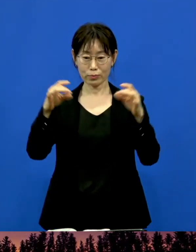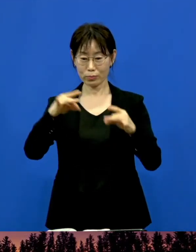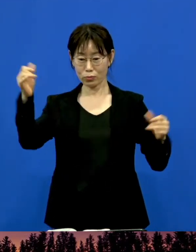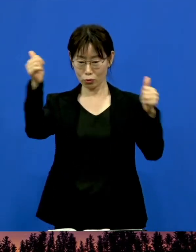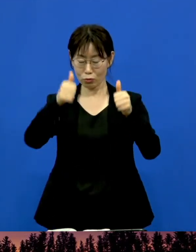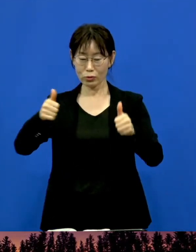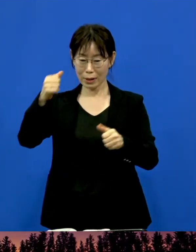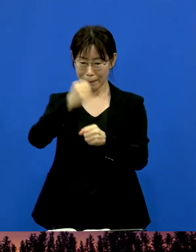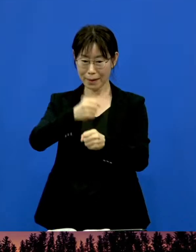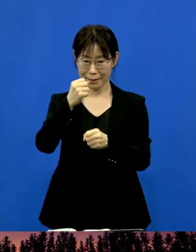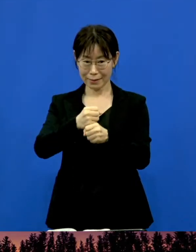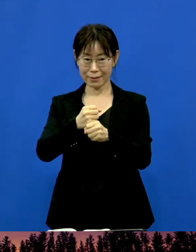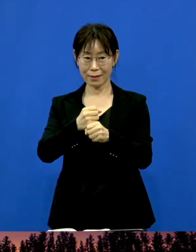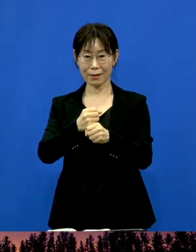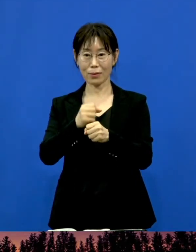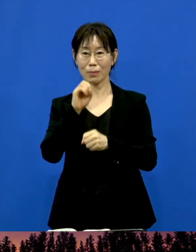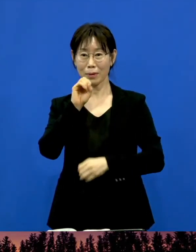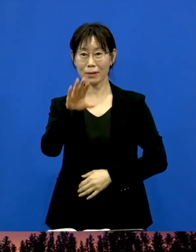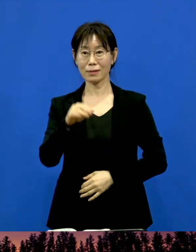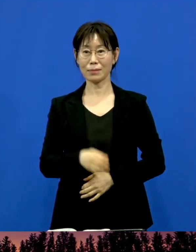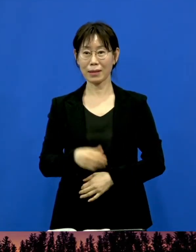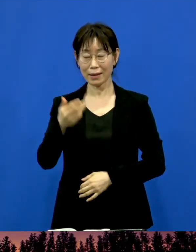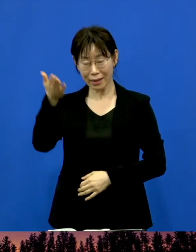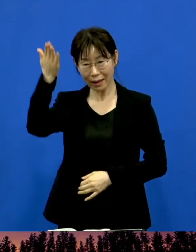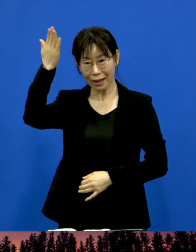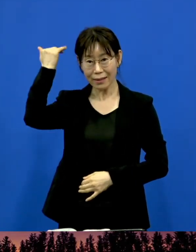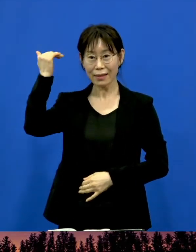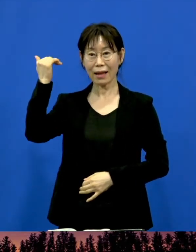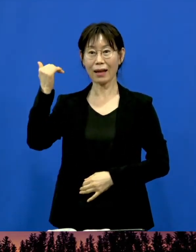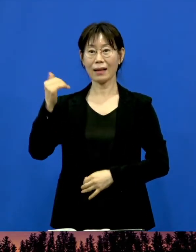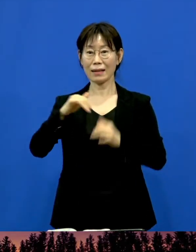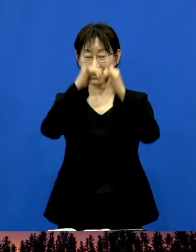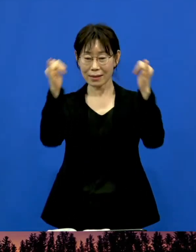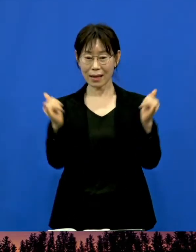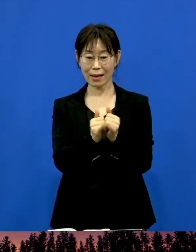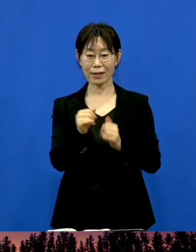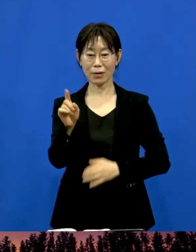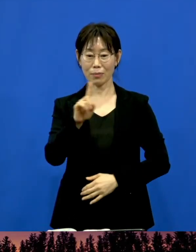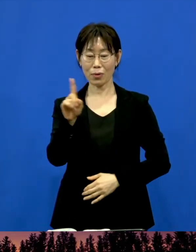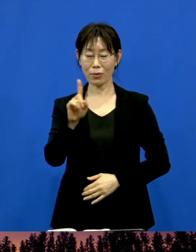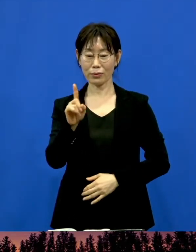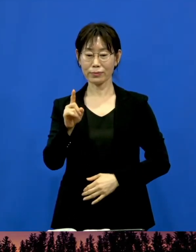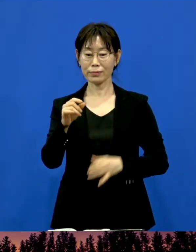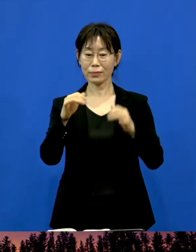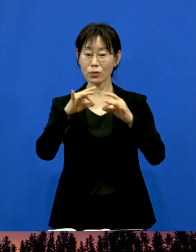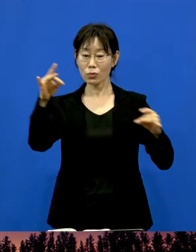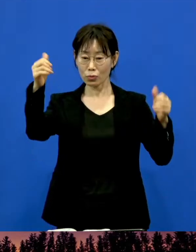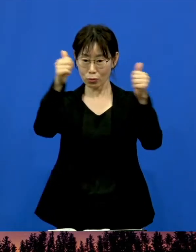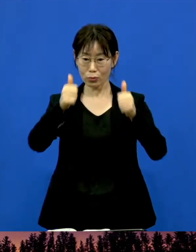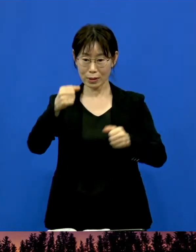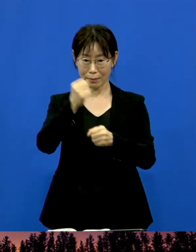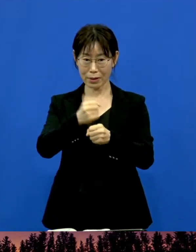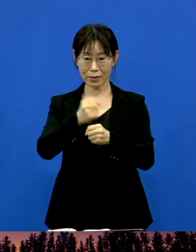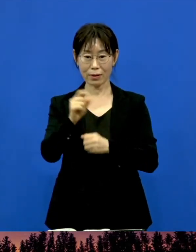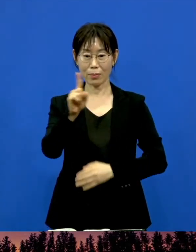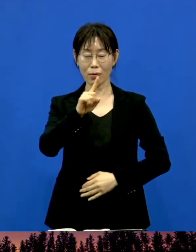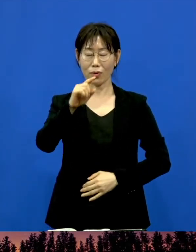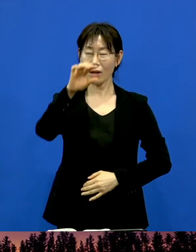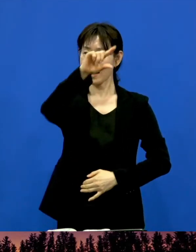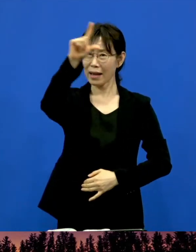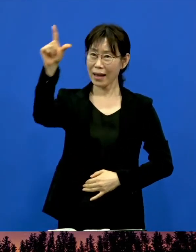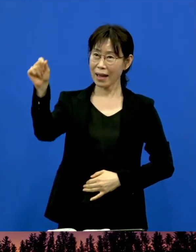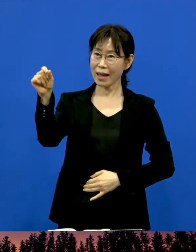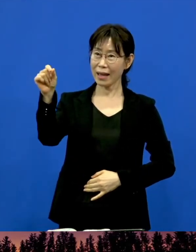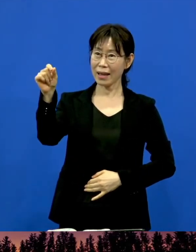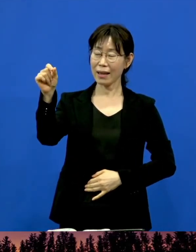만드는 거예요. 고대 사회에서는 우상이 주로 눈에 보이는 형상화 시켰죠. 해, 달, 별,